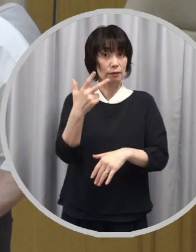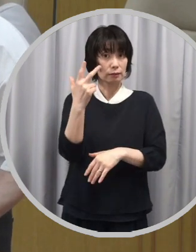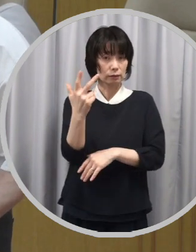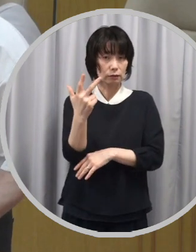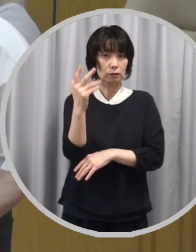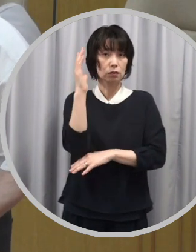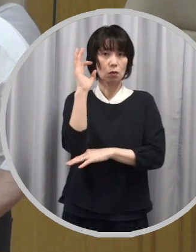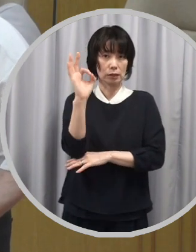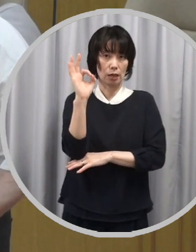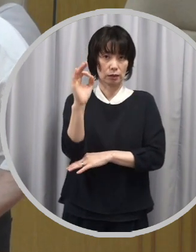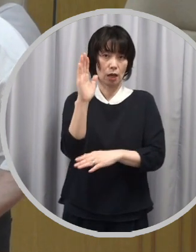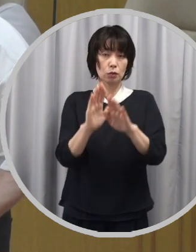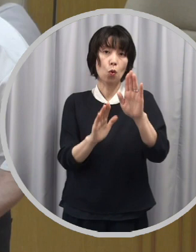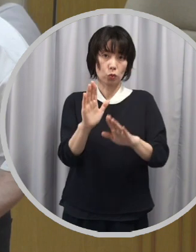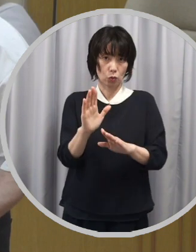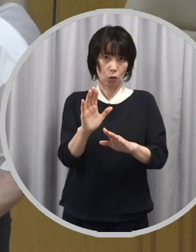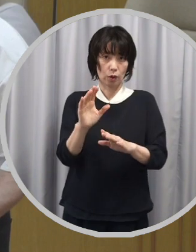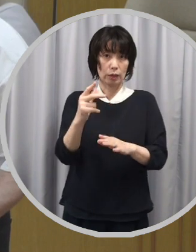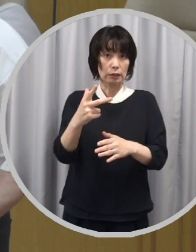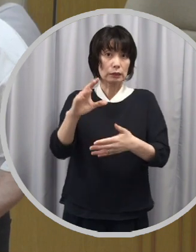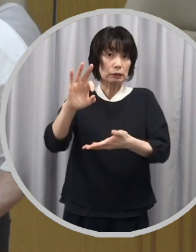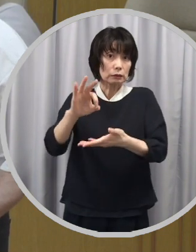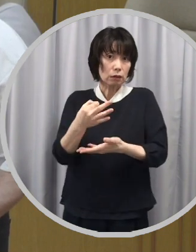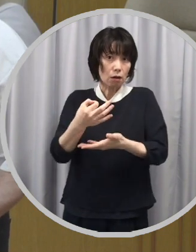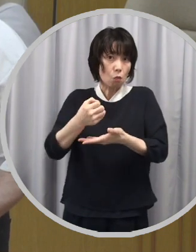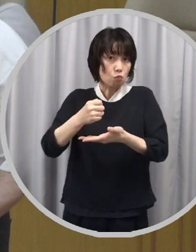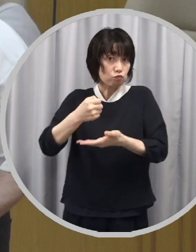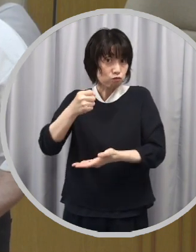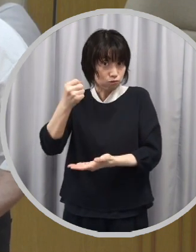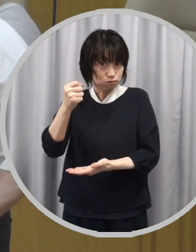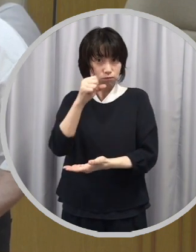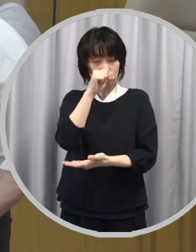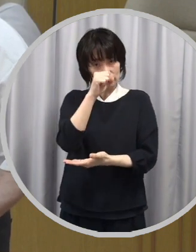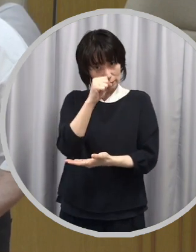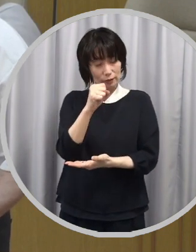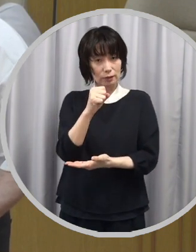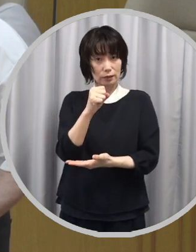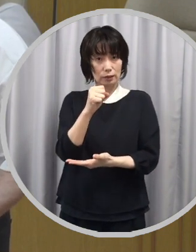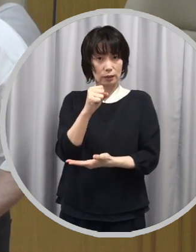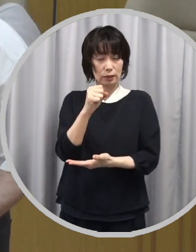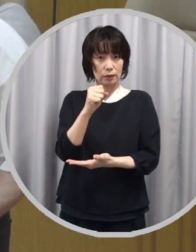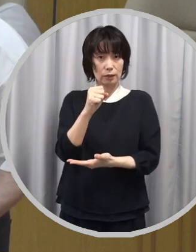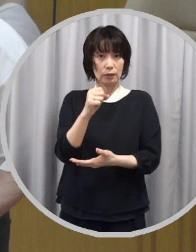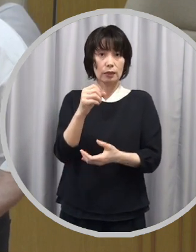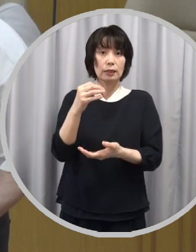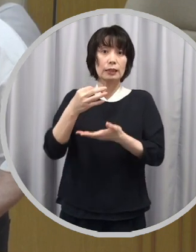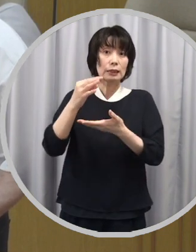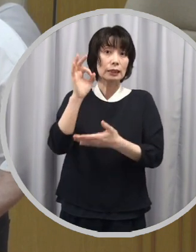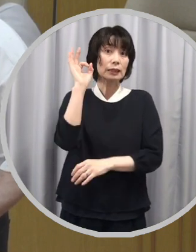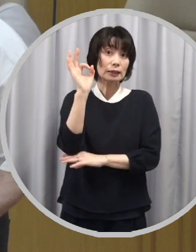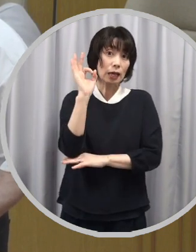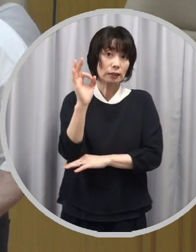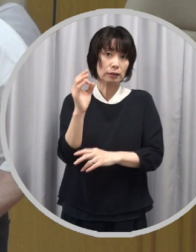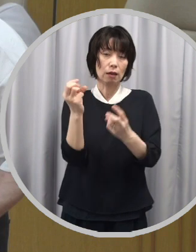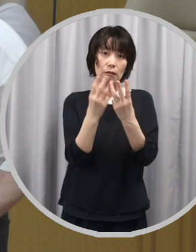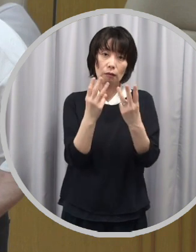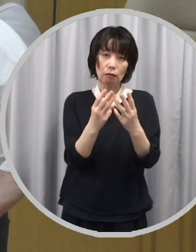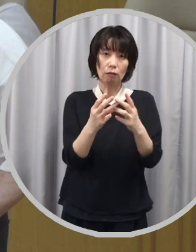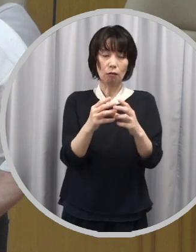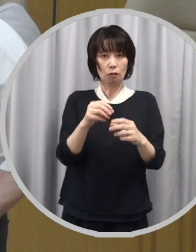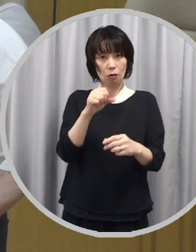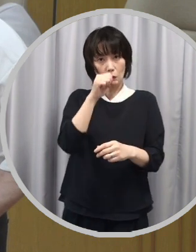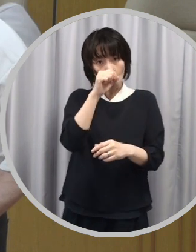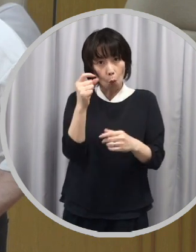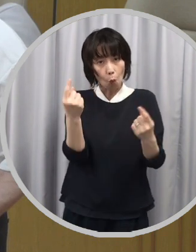状況は市税の堅調な伸びの中で各種財政指標も大きく改善しており